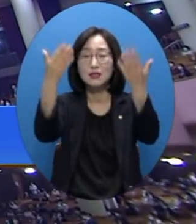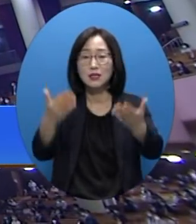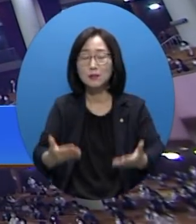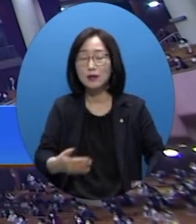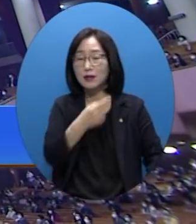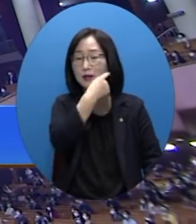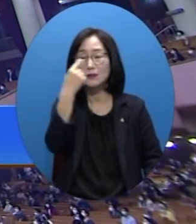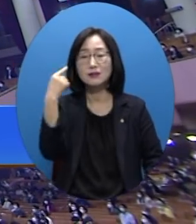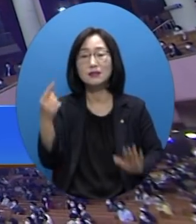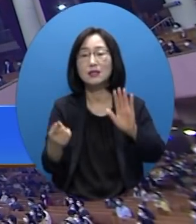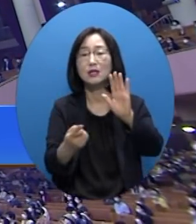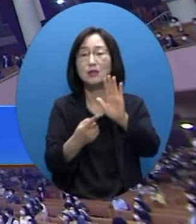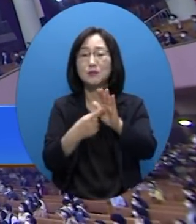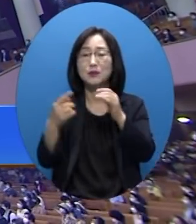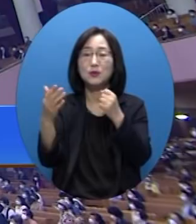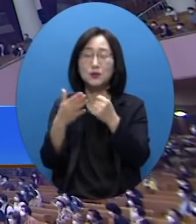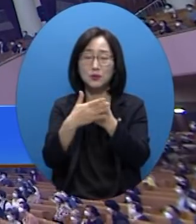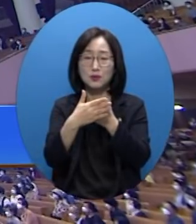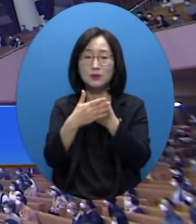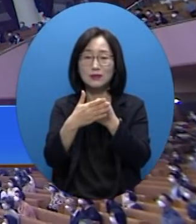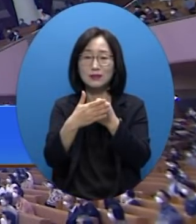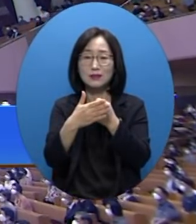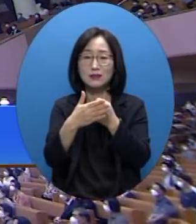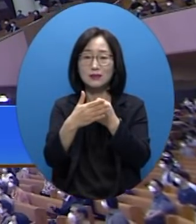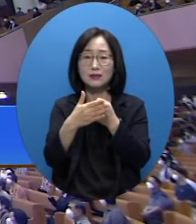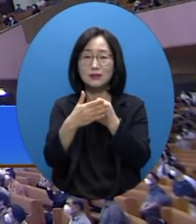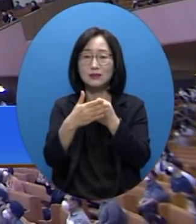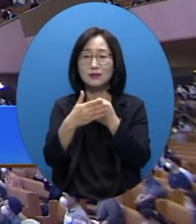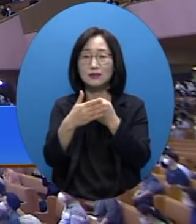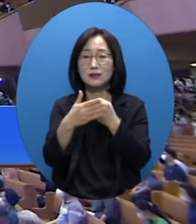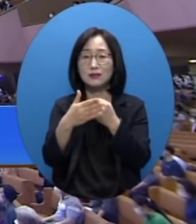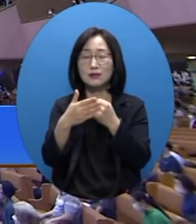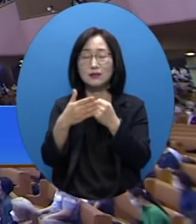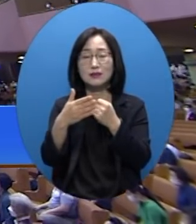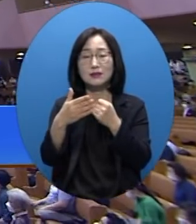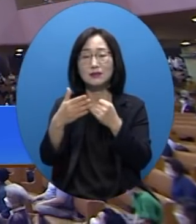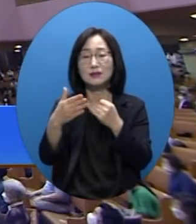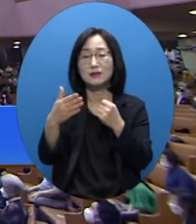은혜 받을 편이